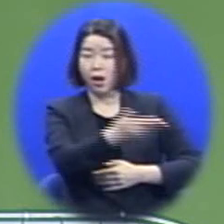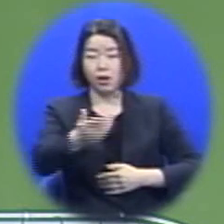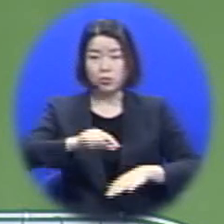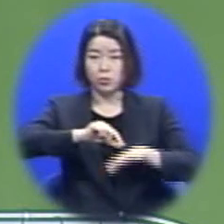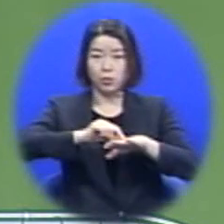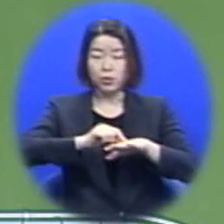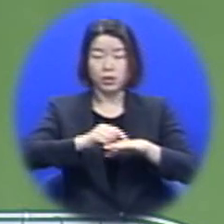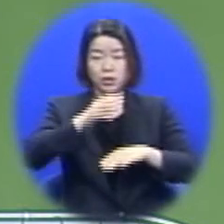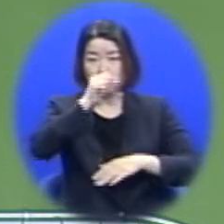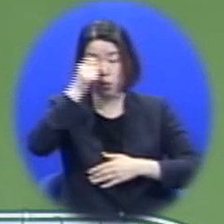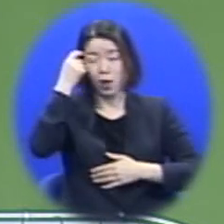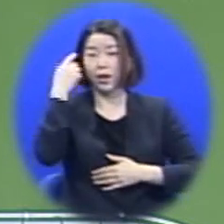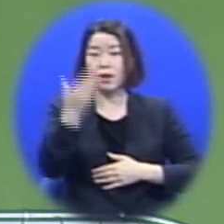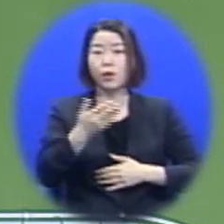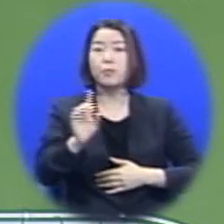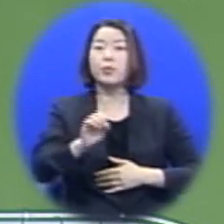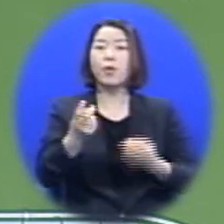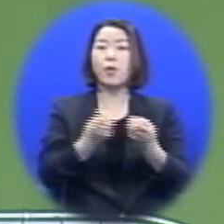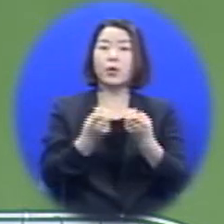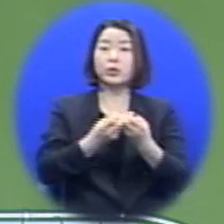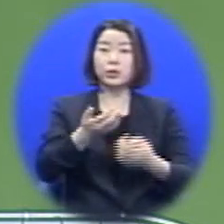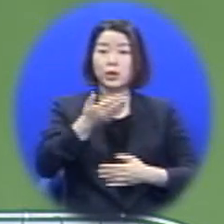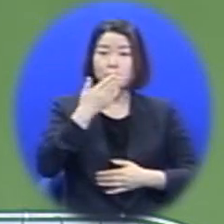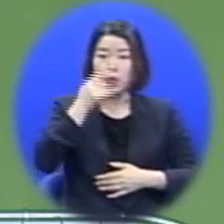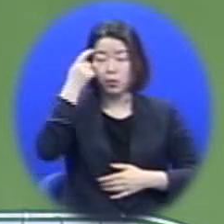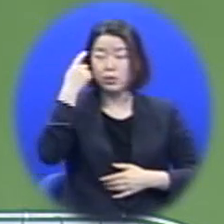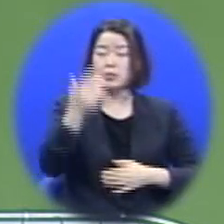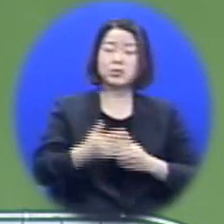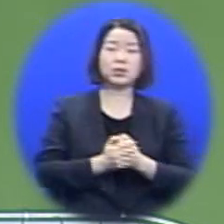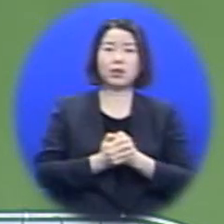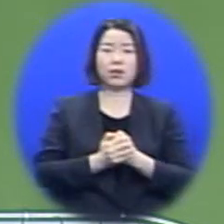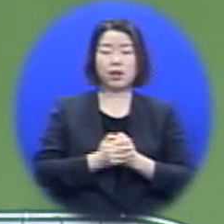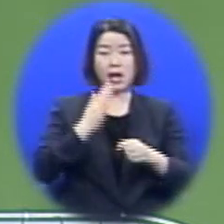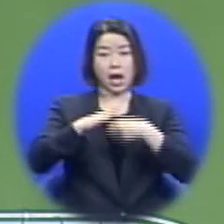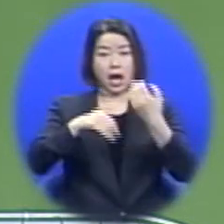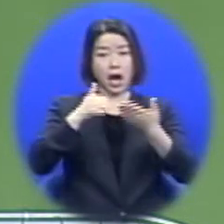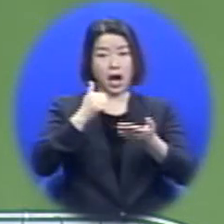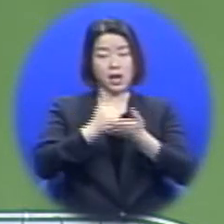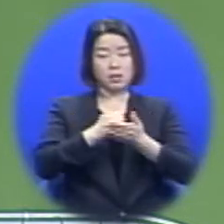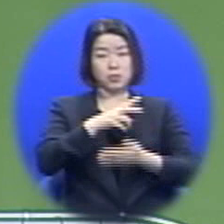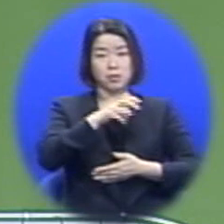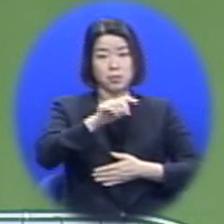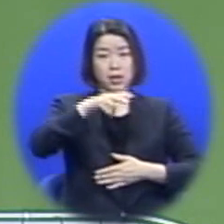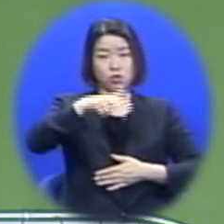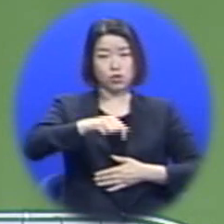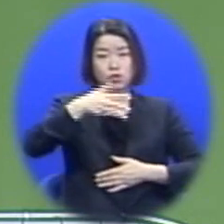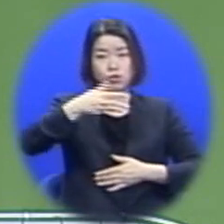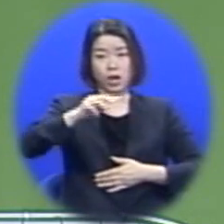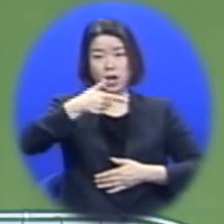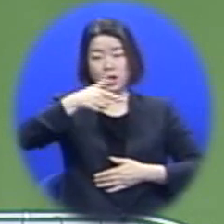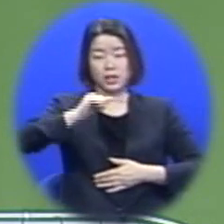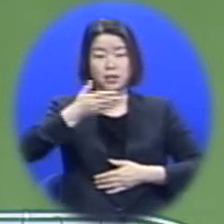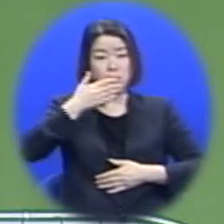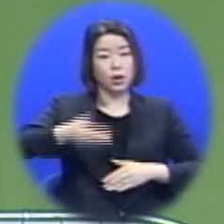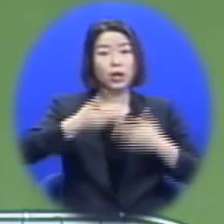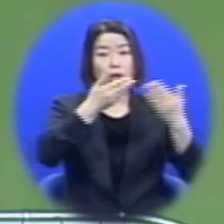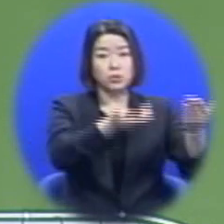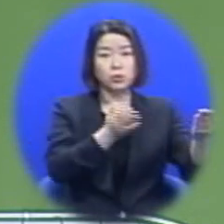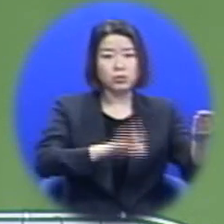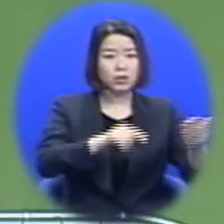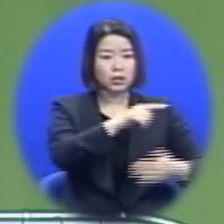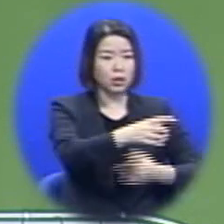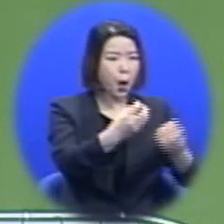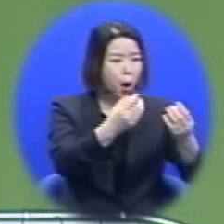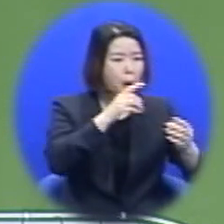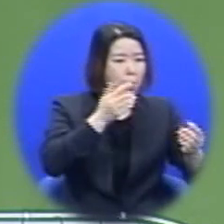어떻게 드시나요? 하나님이 이스라엘 백성들에게 메추라기를 먹게는 하셨는데 하나님이 그들을 보고는 진노하셨어요.